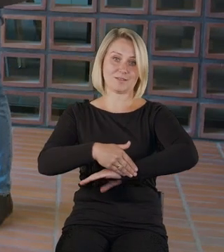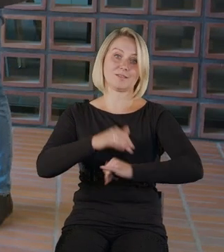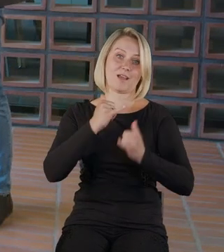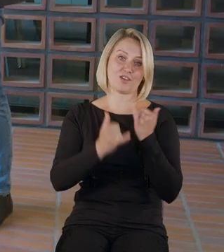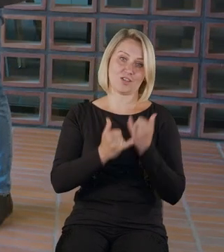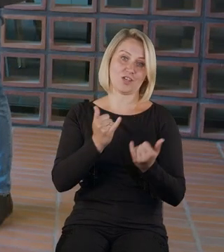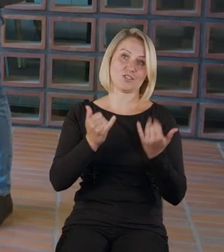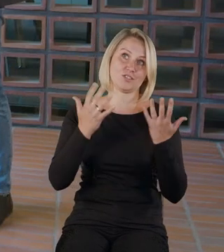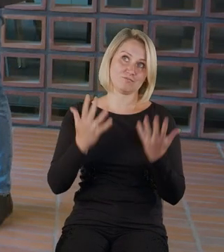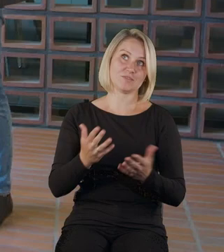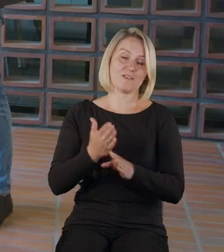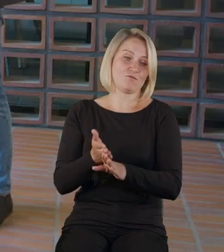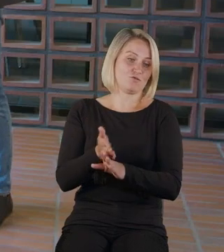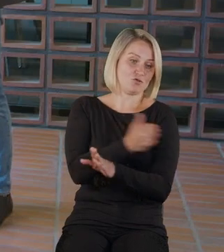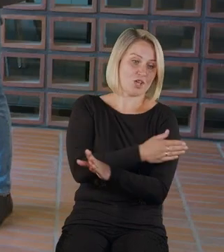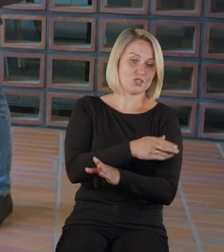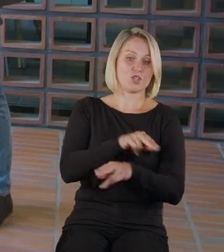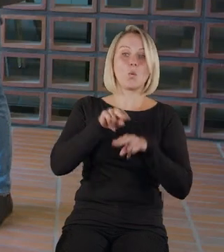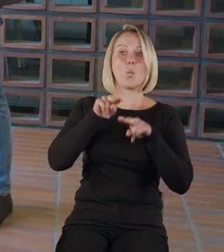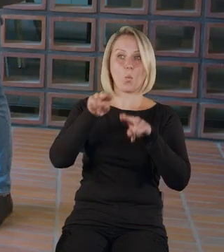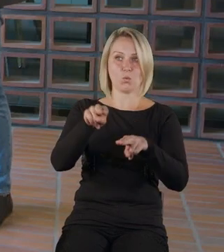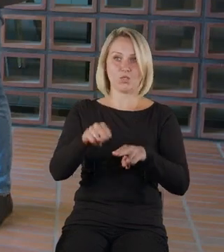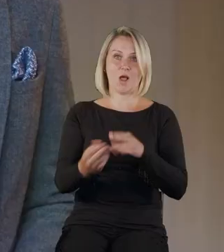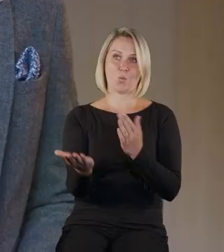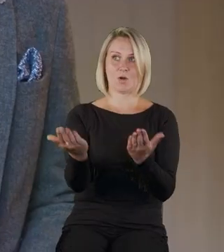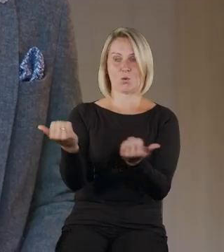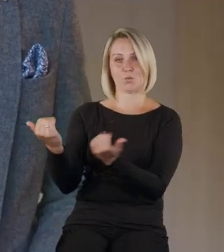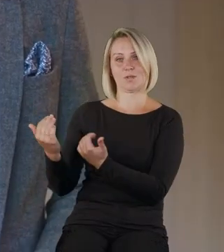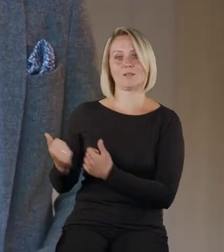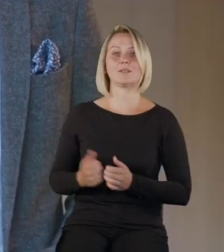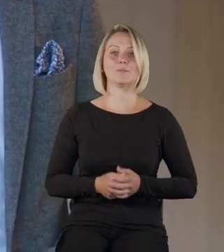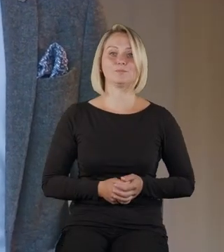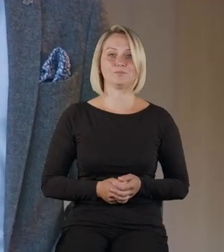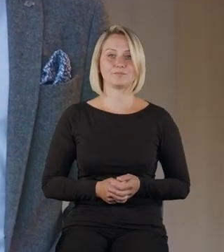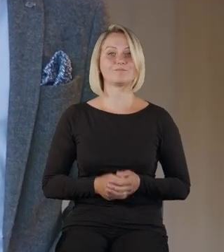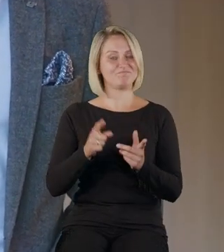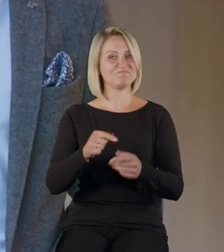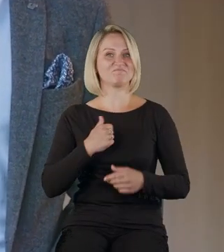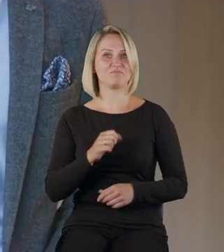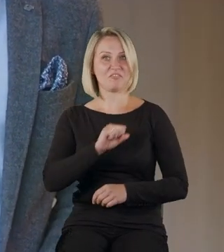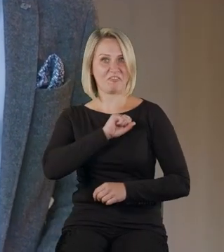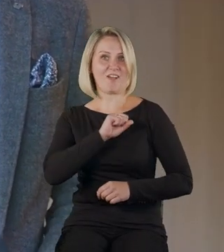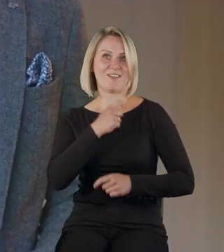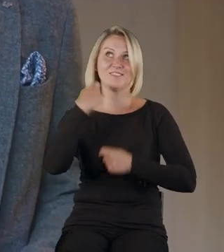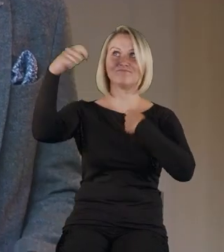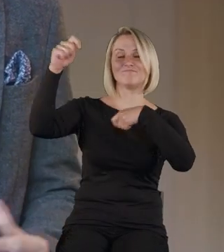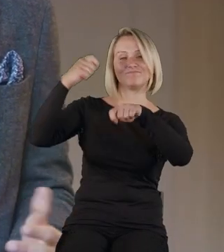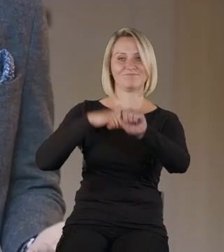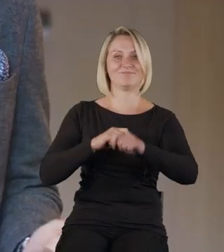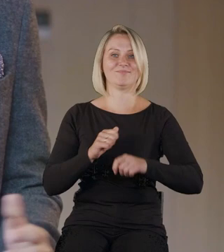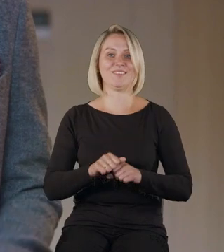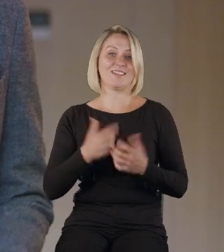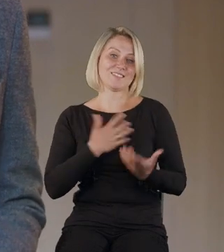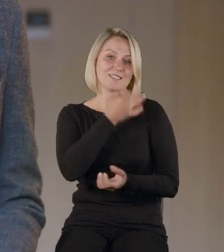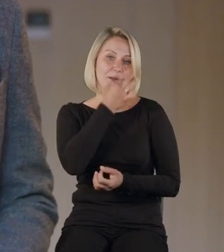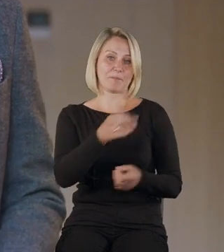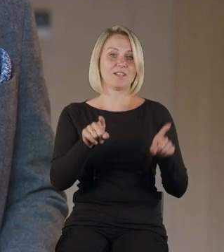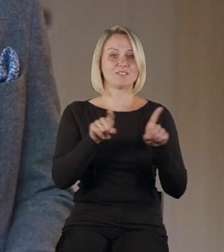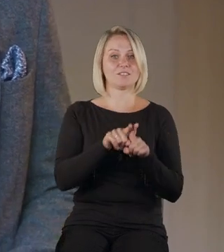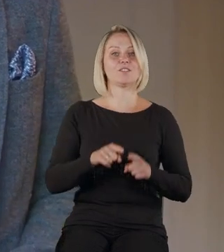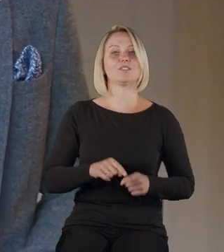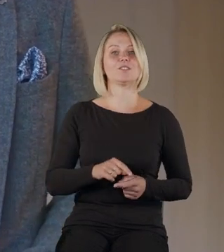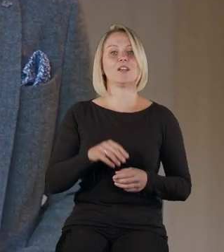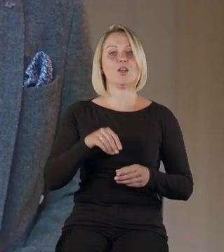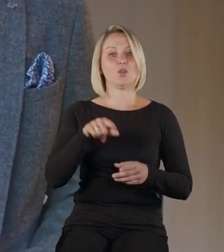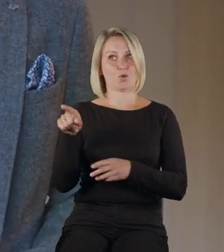wzięli odpowiednio wcześnie udział w rekrutacji. Takie wyjazdy to bardzo atrakcyjna oferta, więc chciałbym zapytać też